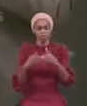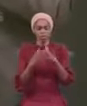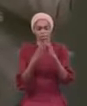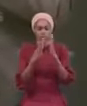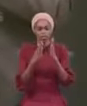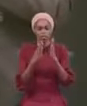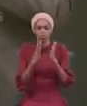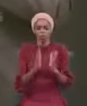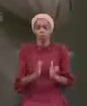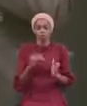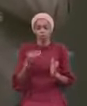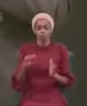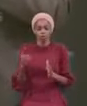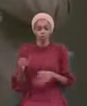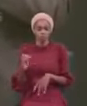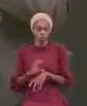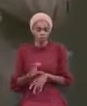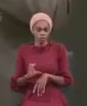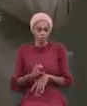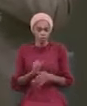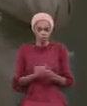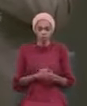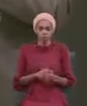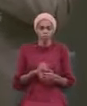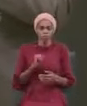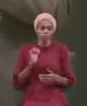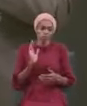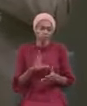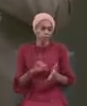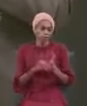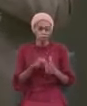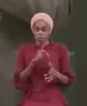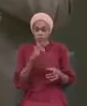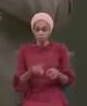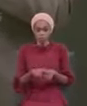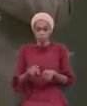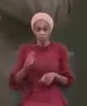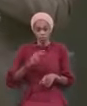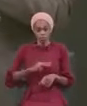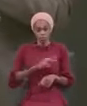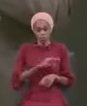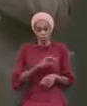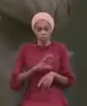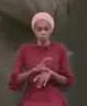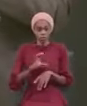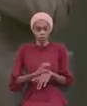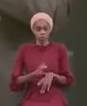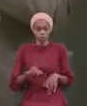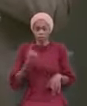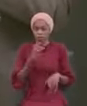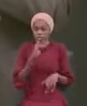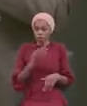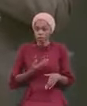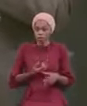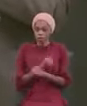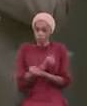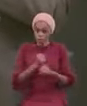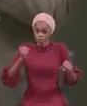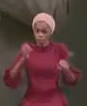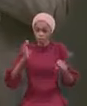comme membre de l'Église vene de nouveau comment ENF de Dieu n de nouveau par la grâce de Dieu pour vous c'est d'obéir